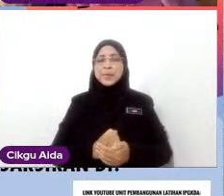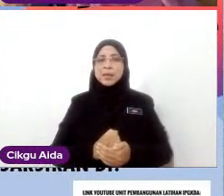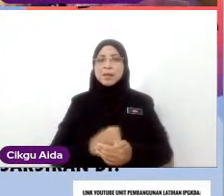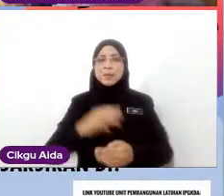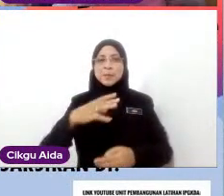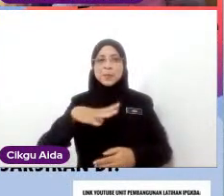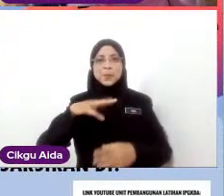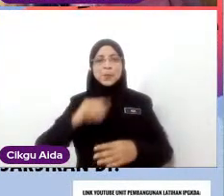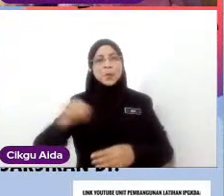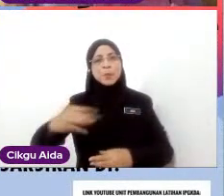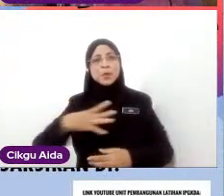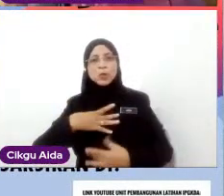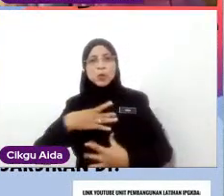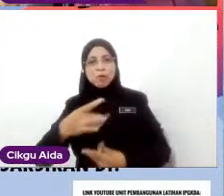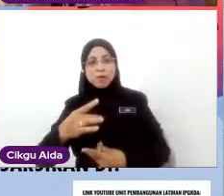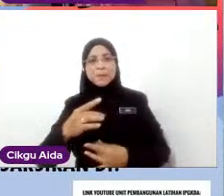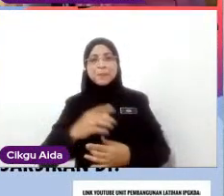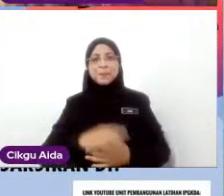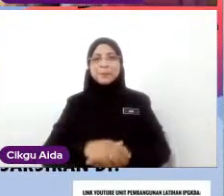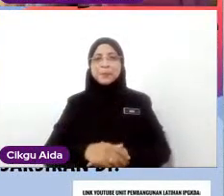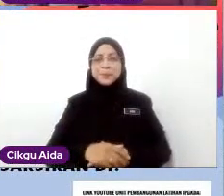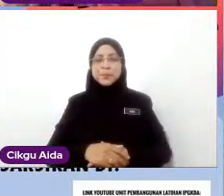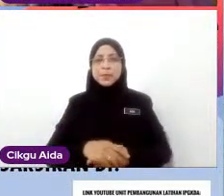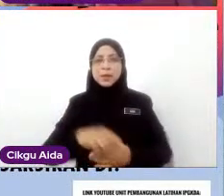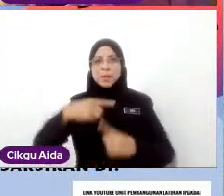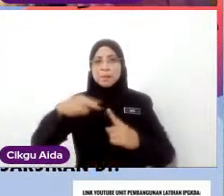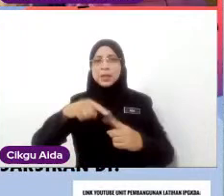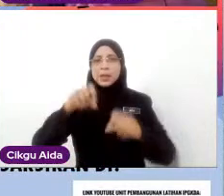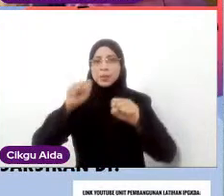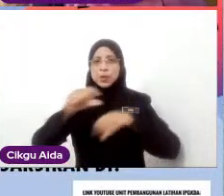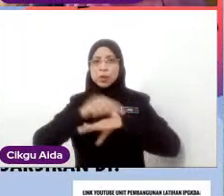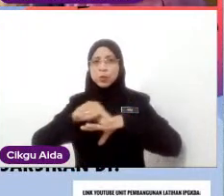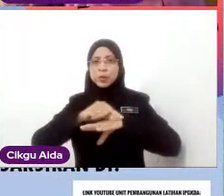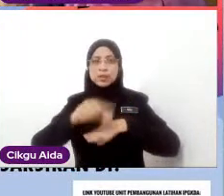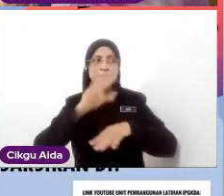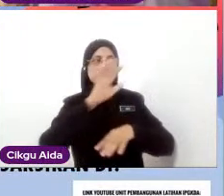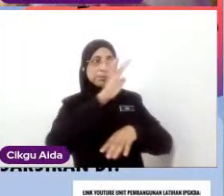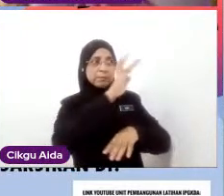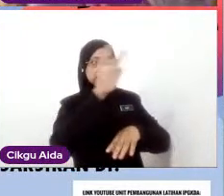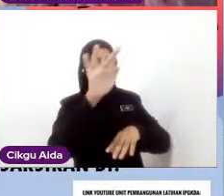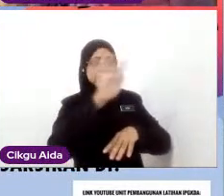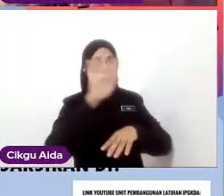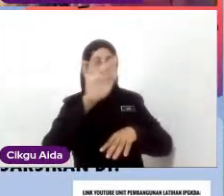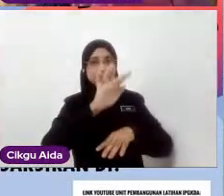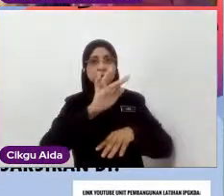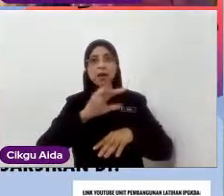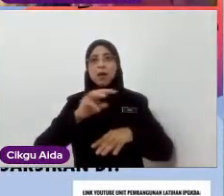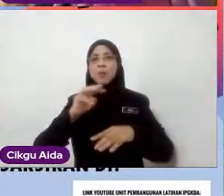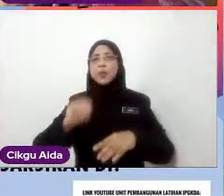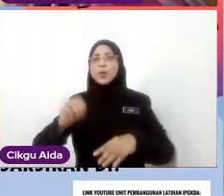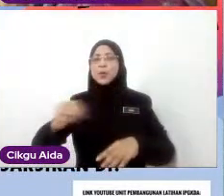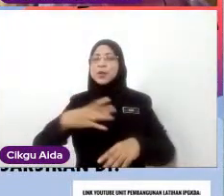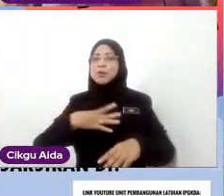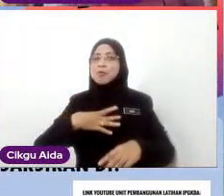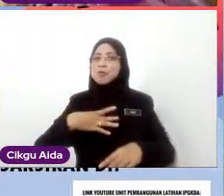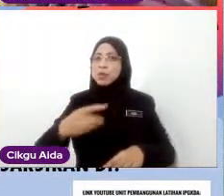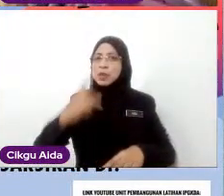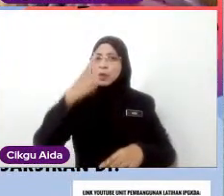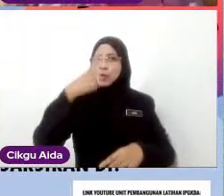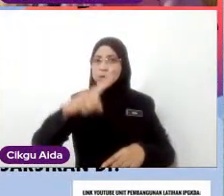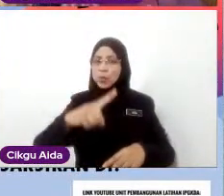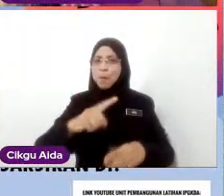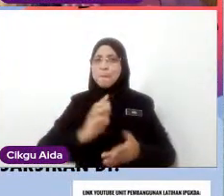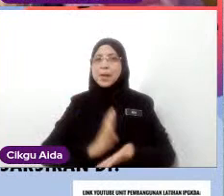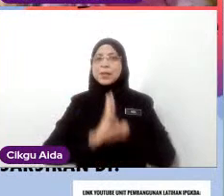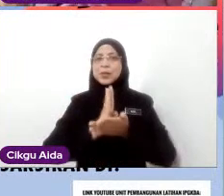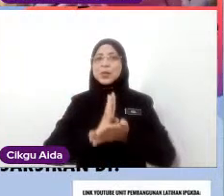tapi bila kat sini, bila dah guna touchscreen tu, diorang berebut-rebut. Kemudian kita pun boleh tayangkan macam-macam video. So sekarang ni mereka dah tak